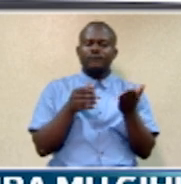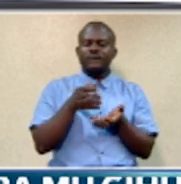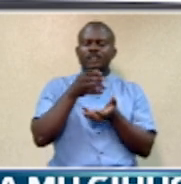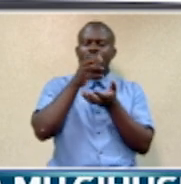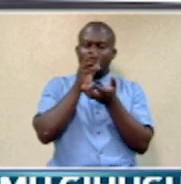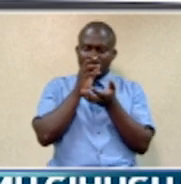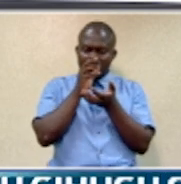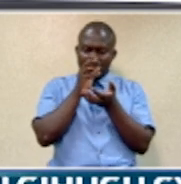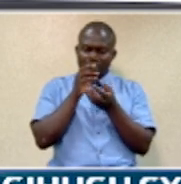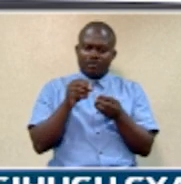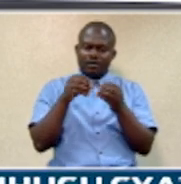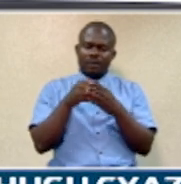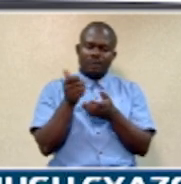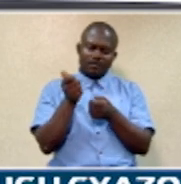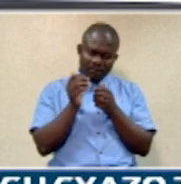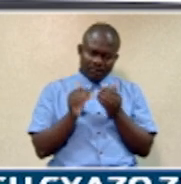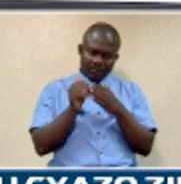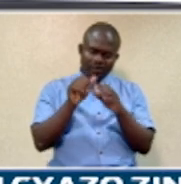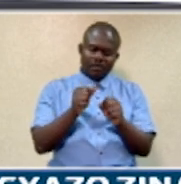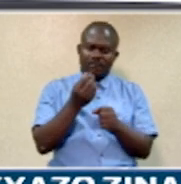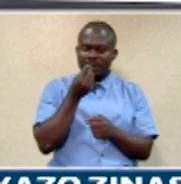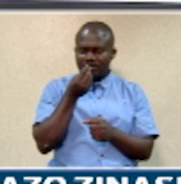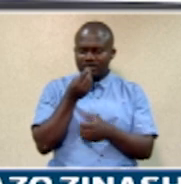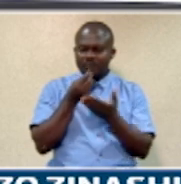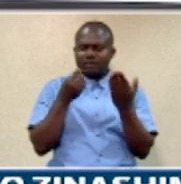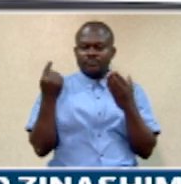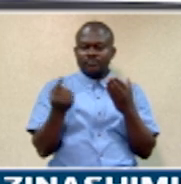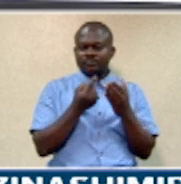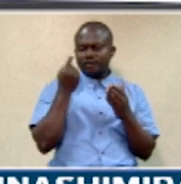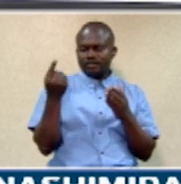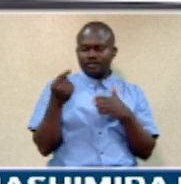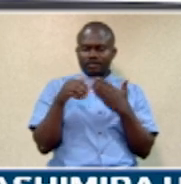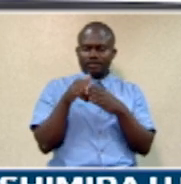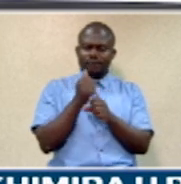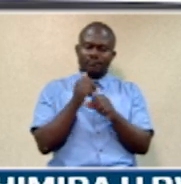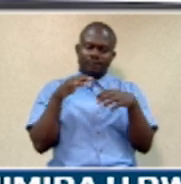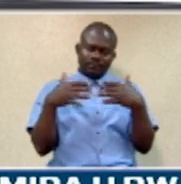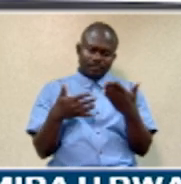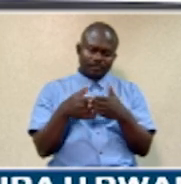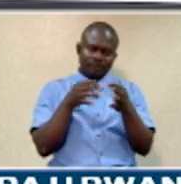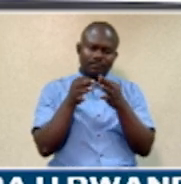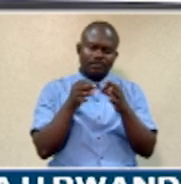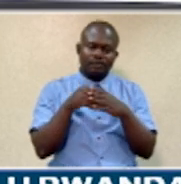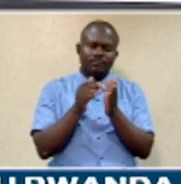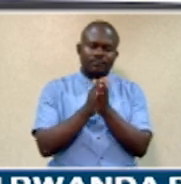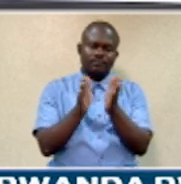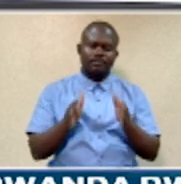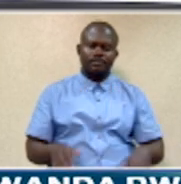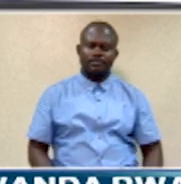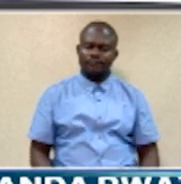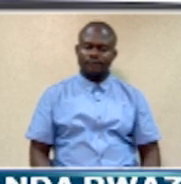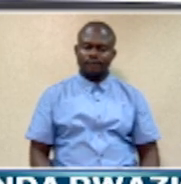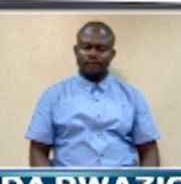ibinyobwa bizahabwa abakiriya baje gufata amafunguro gusa ibi bizakorwa gute watubwira bizakorwa gute muri rusange